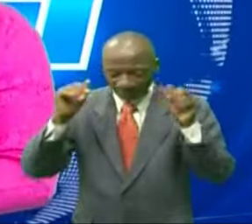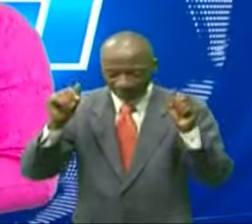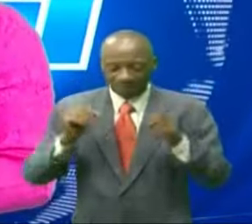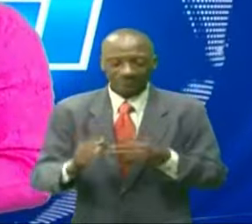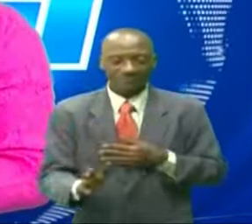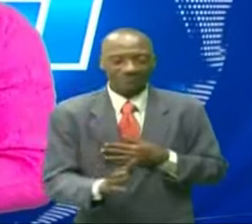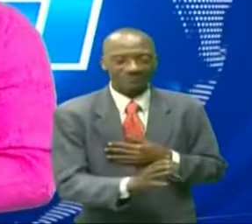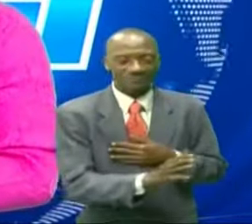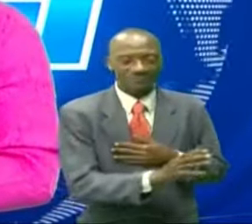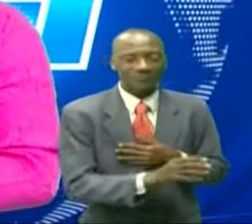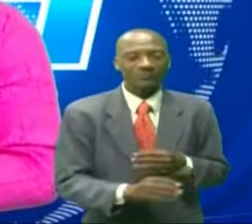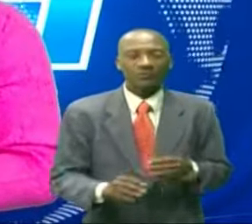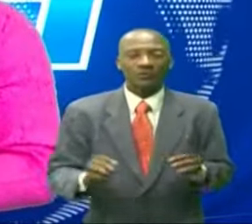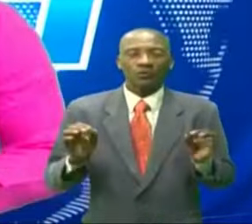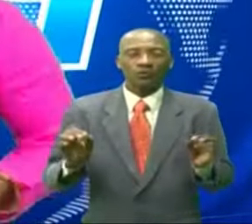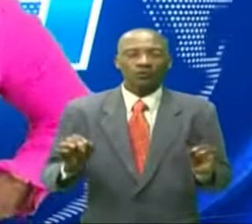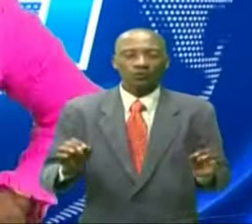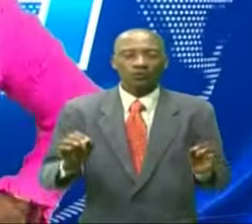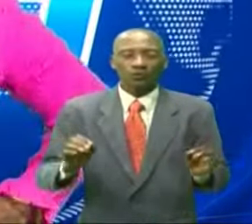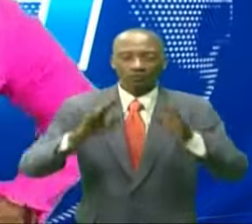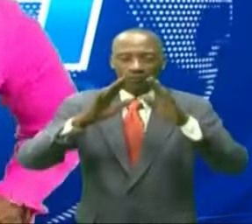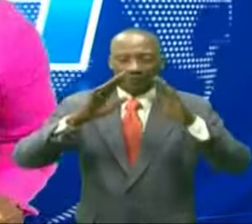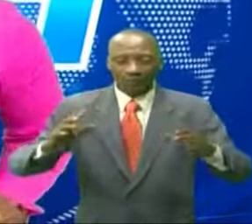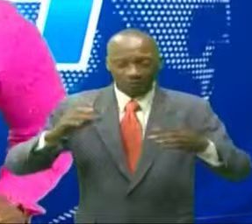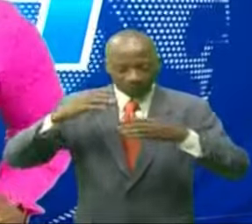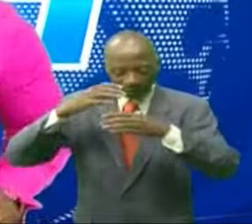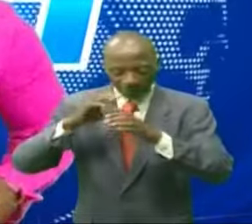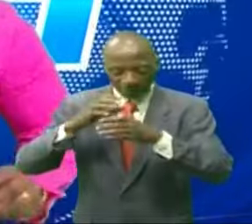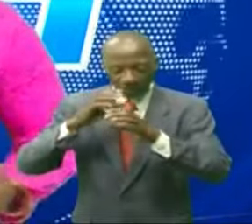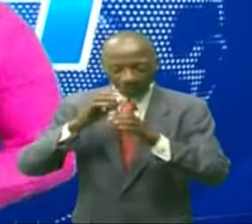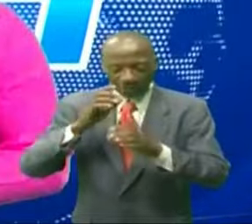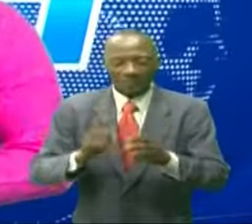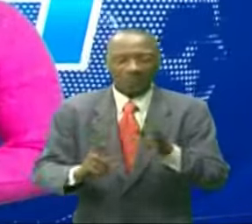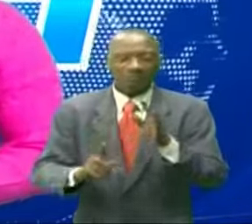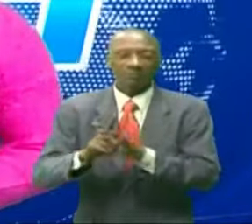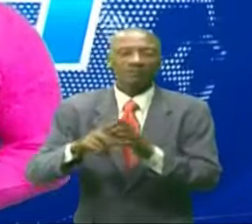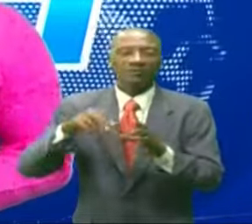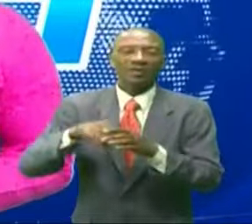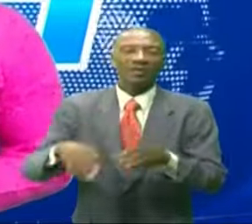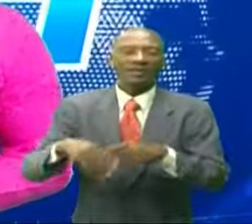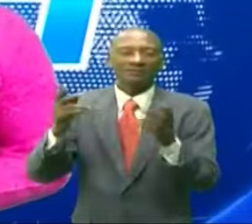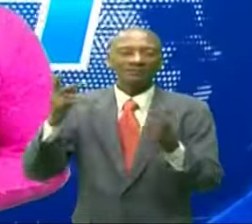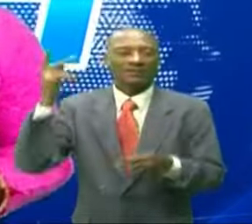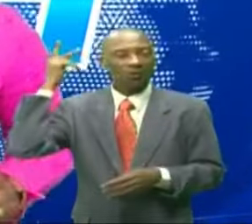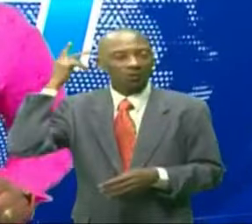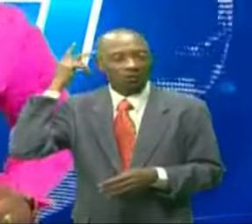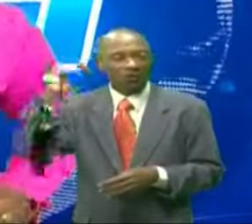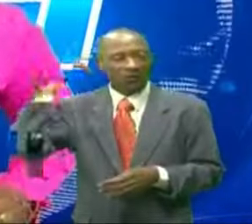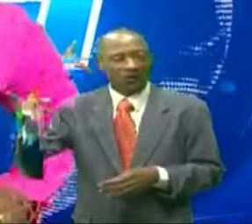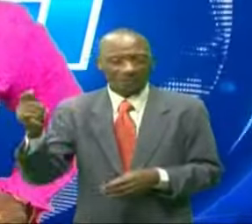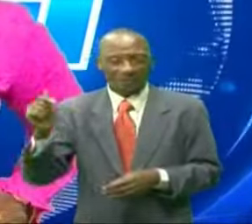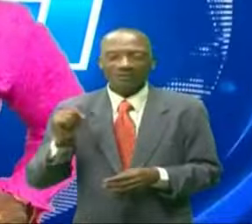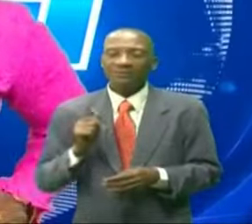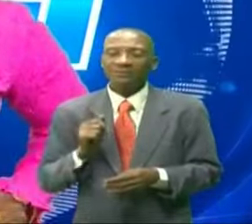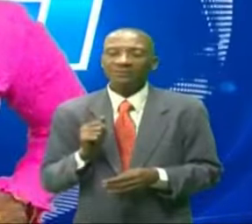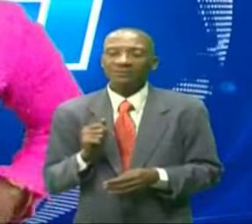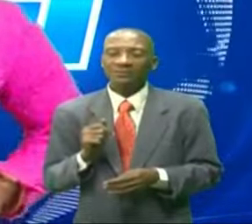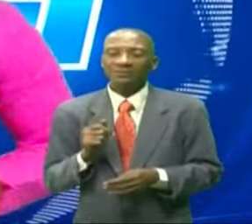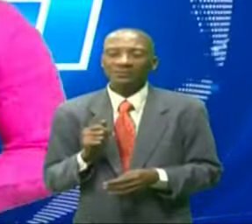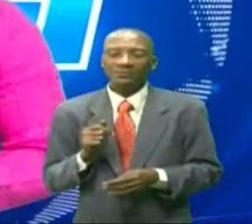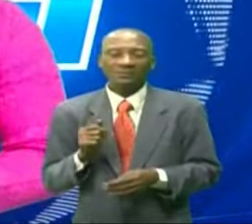laboratoire d'analyse chimique à Moussompo dans le Colwezi. Ce laboratoire permettra l'élaboration et la